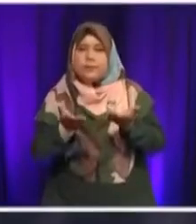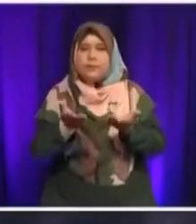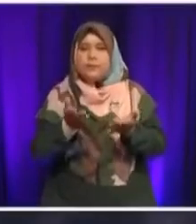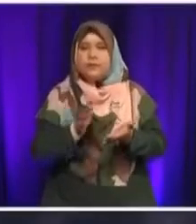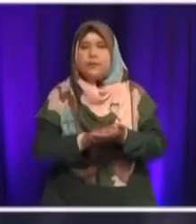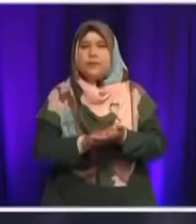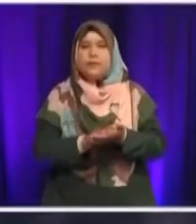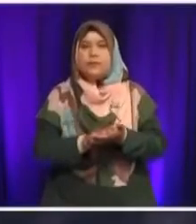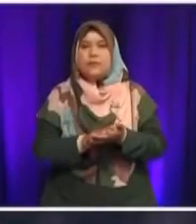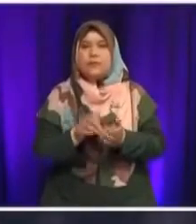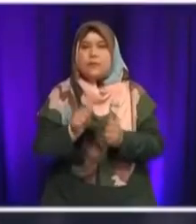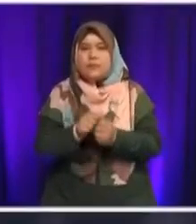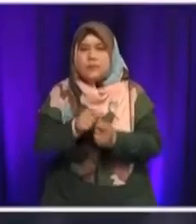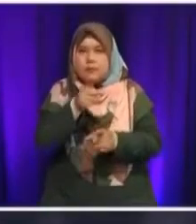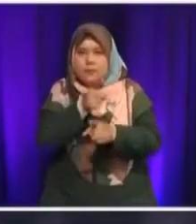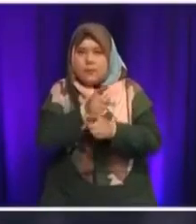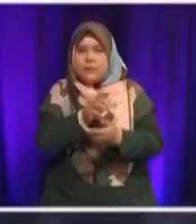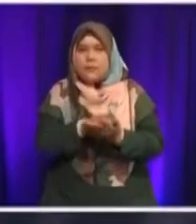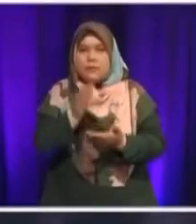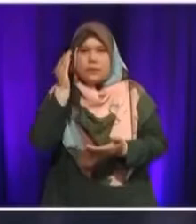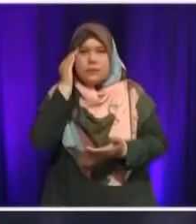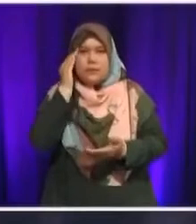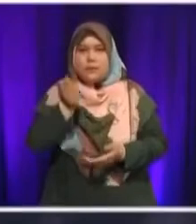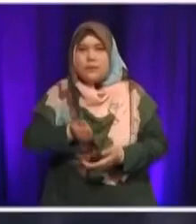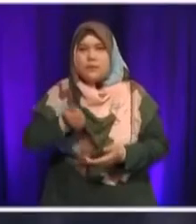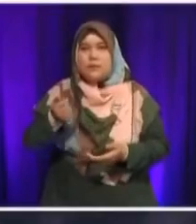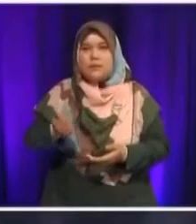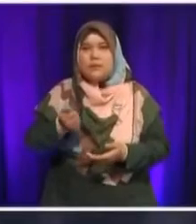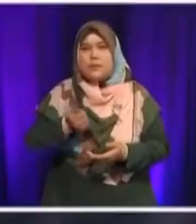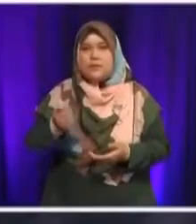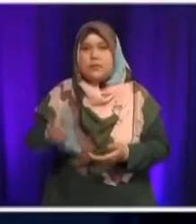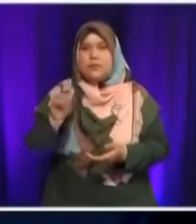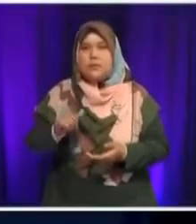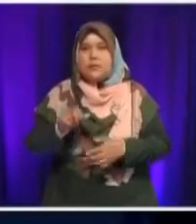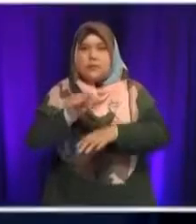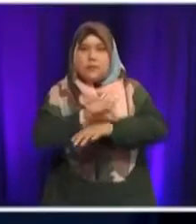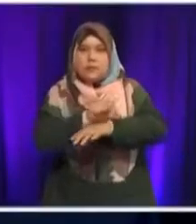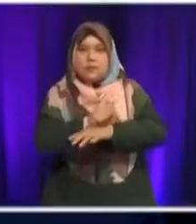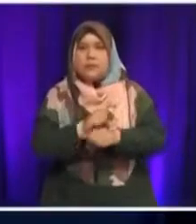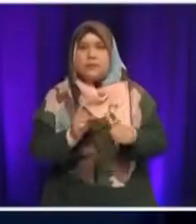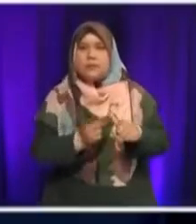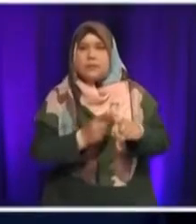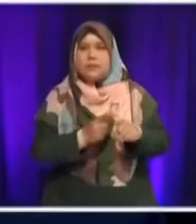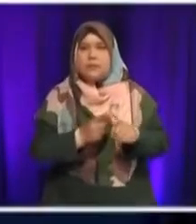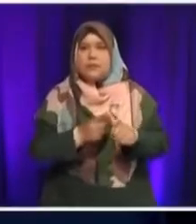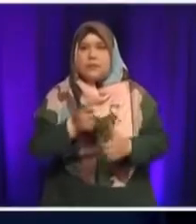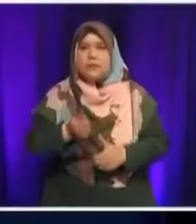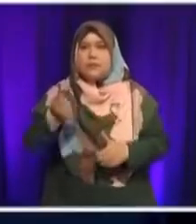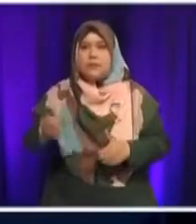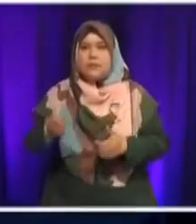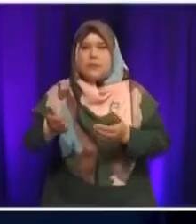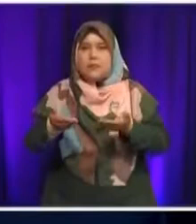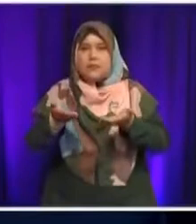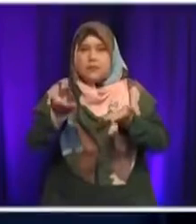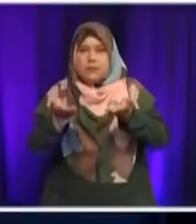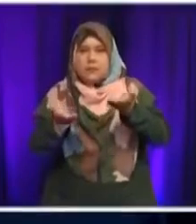pastinya murid-murid tahu apa ini alasan yang akan digunakan yaitu alat tanya adalah alat penimbang bila alat